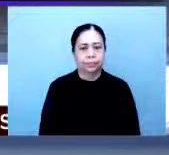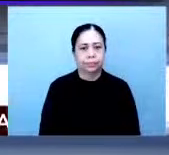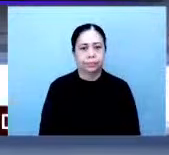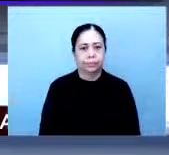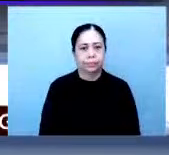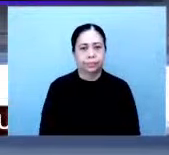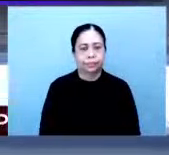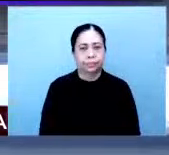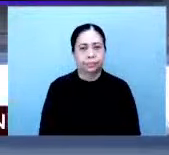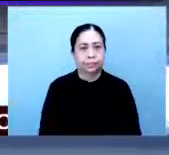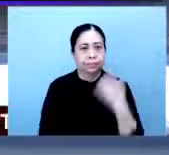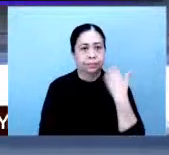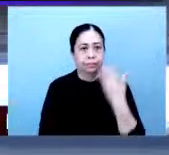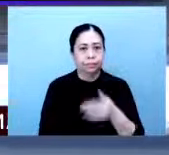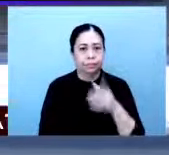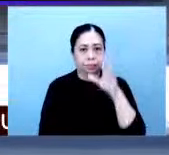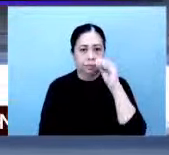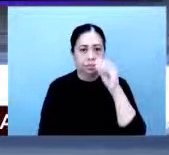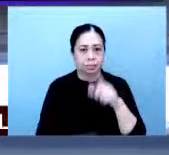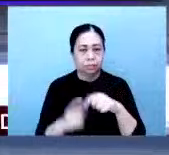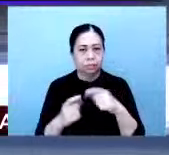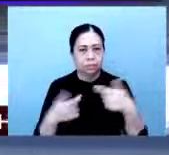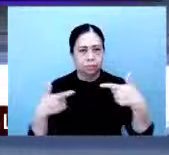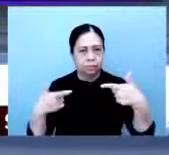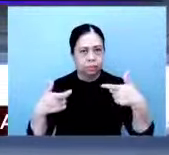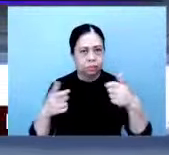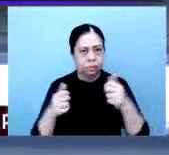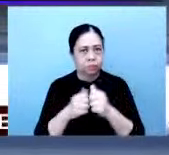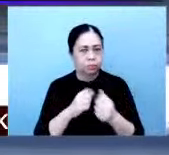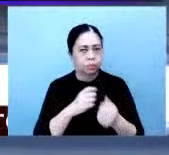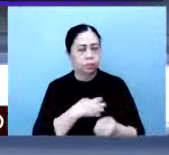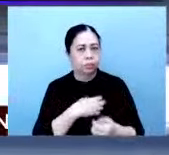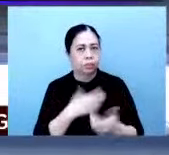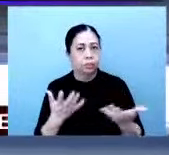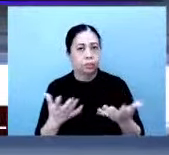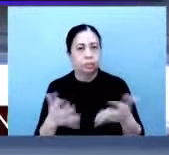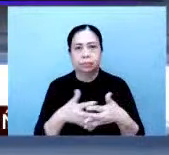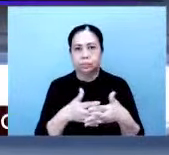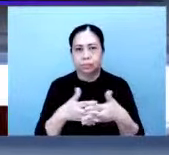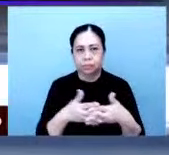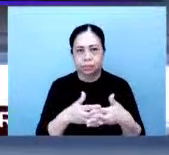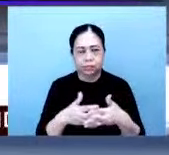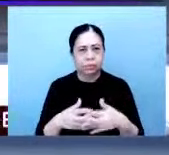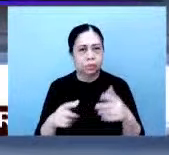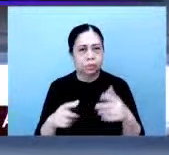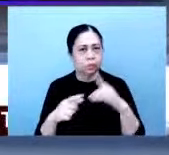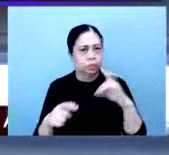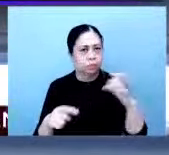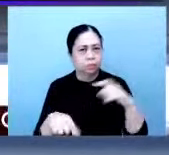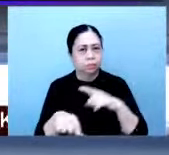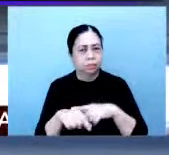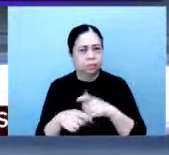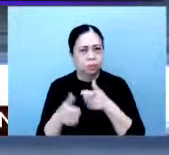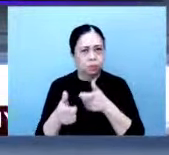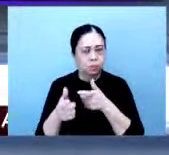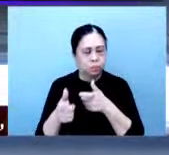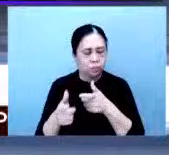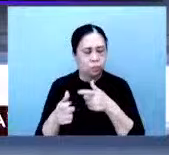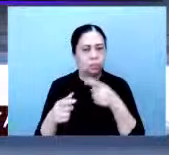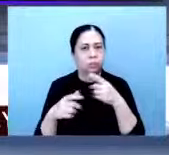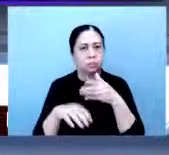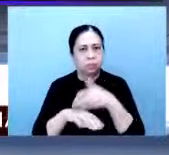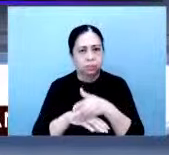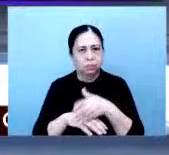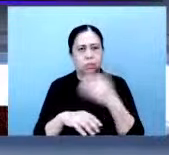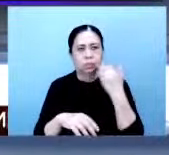Patay ang isang lalaki matapos makipagbarilan sa mga pulis sa Amerika halos 100 daang beses siyang ang pinaulanan ng bala bago